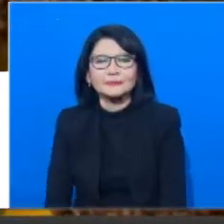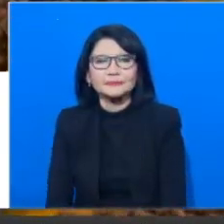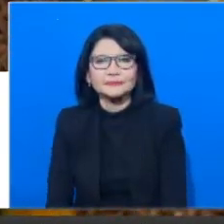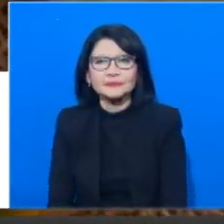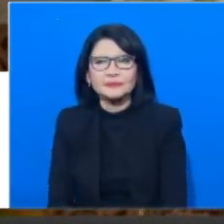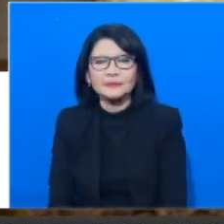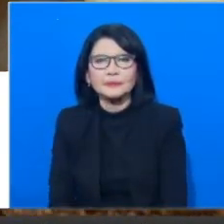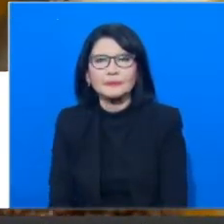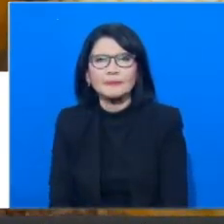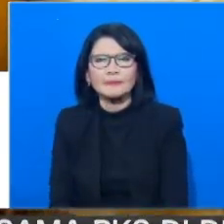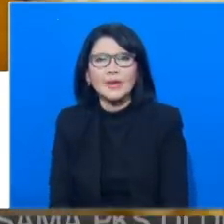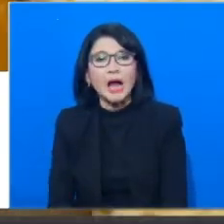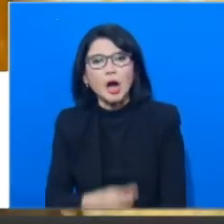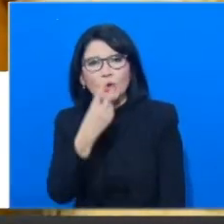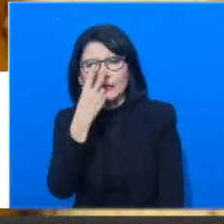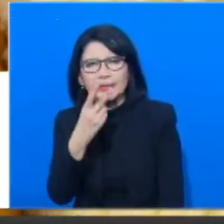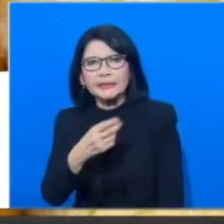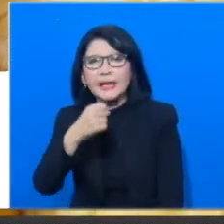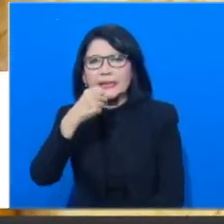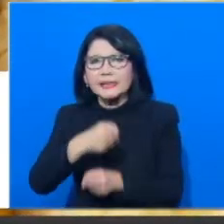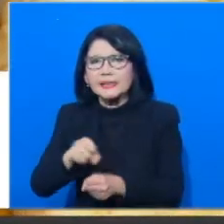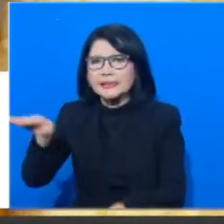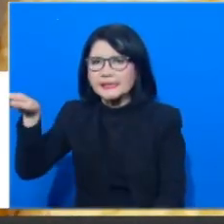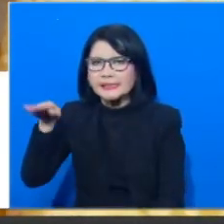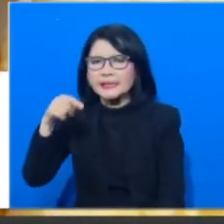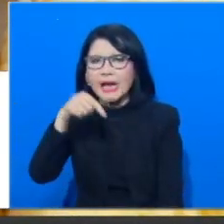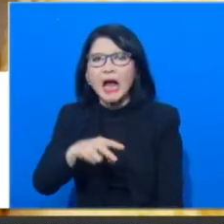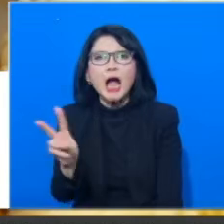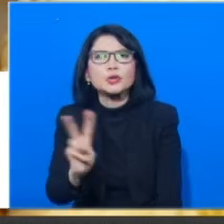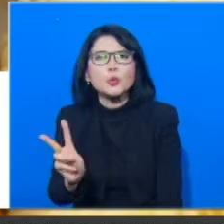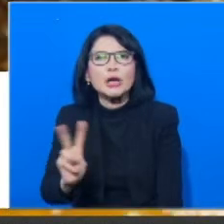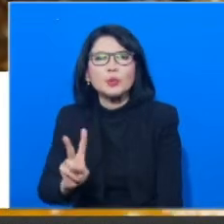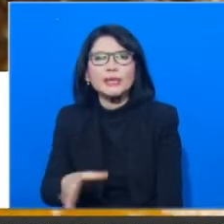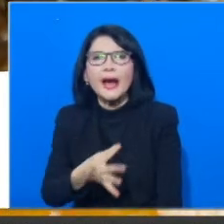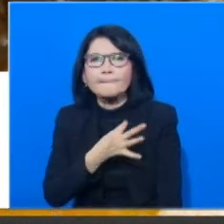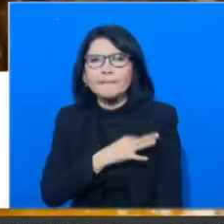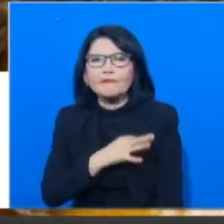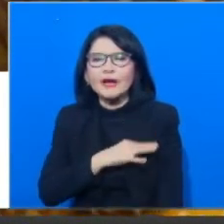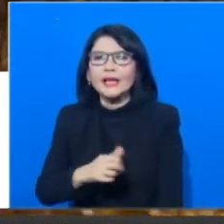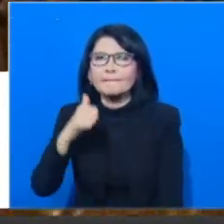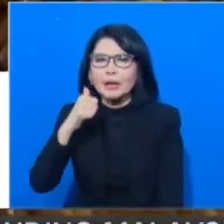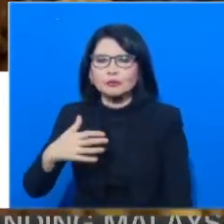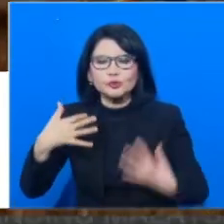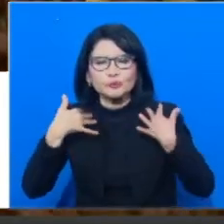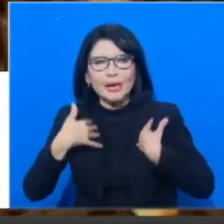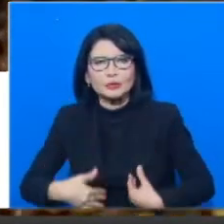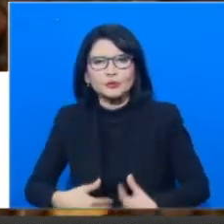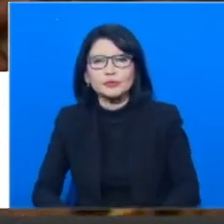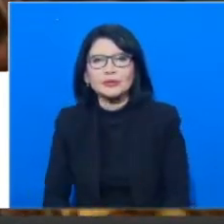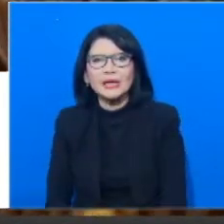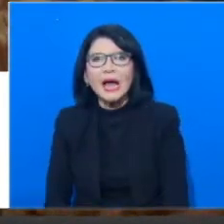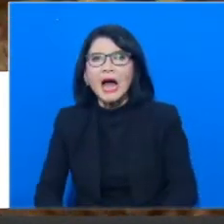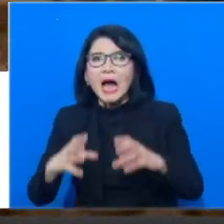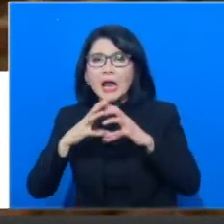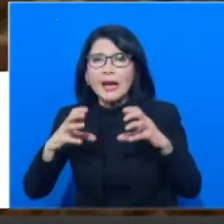Dewi menambahkan, dilihat dari kandungannya, baik labu maupun kentang, keduanya memiliki manfaat yang baik bagi tubuh. Labu mengandung serat